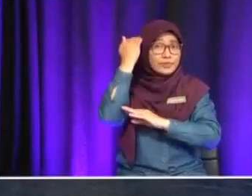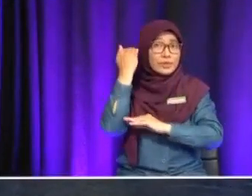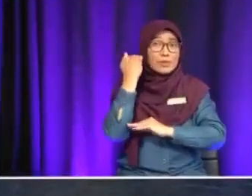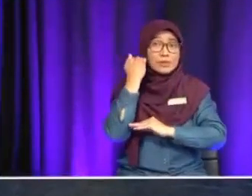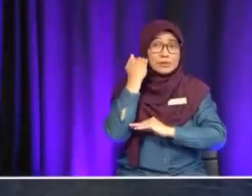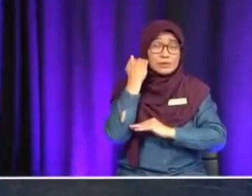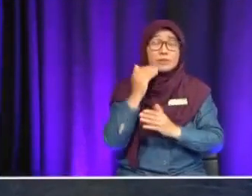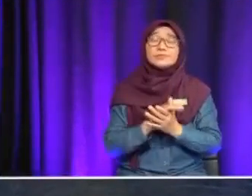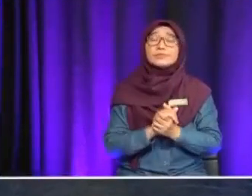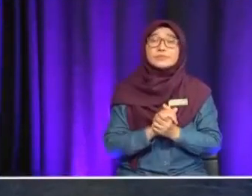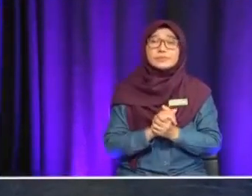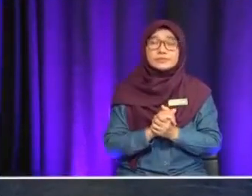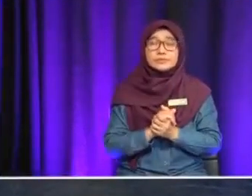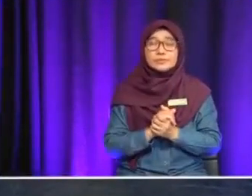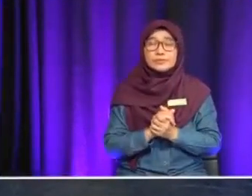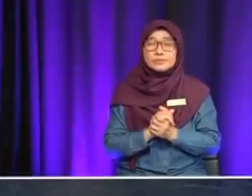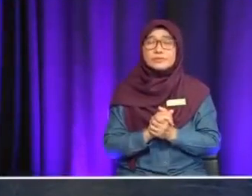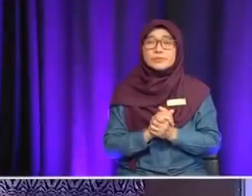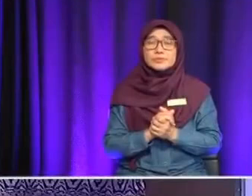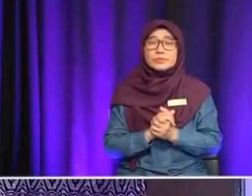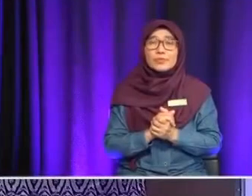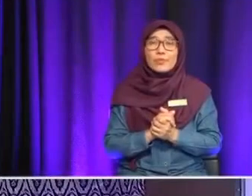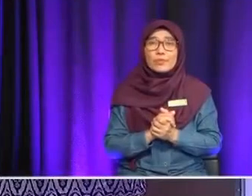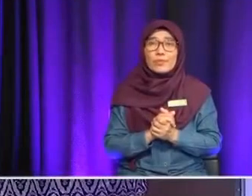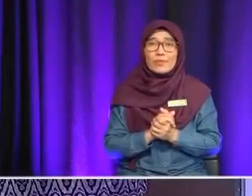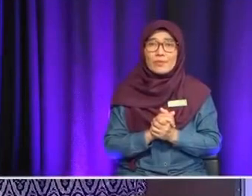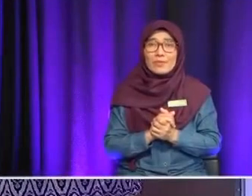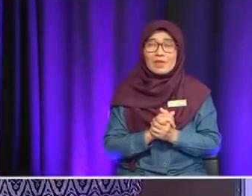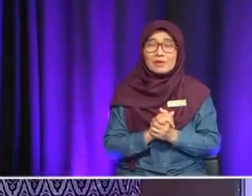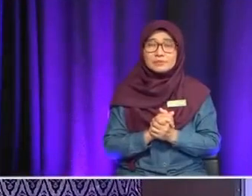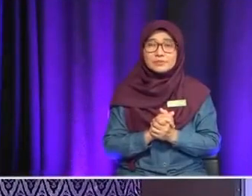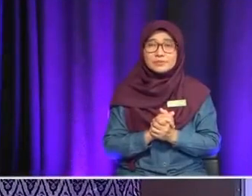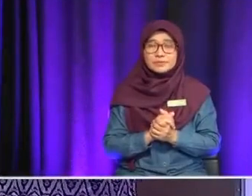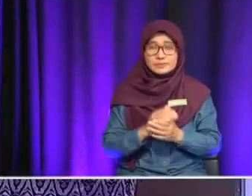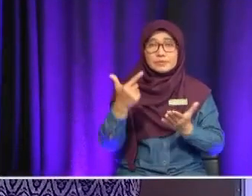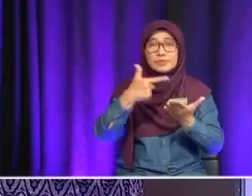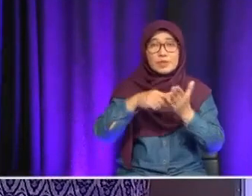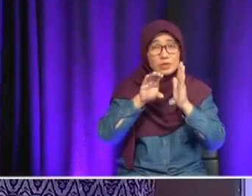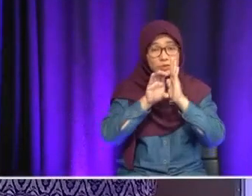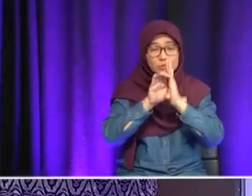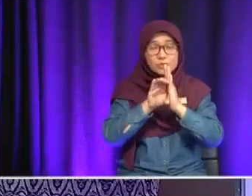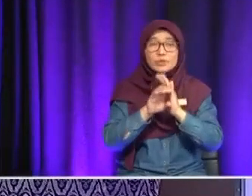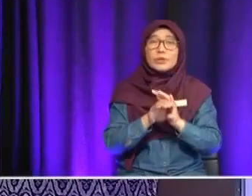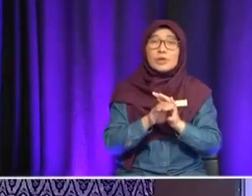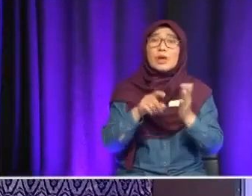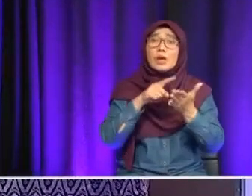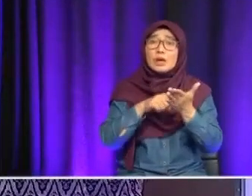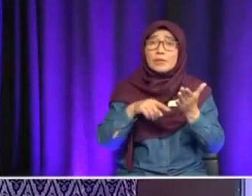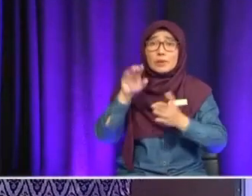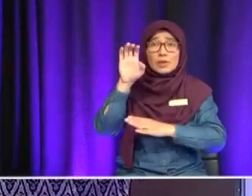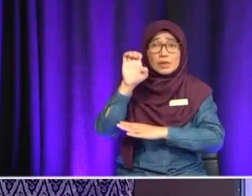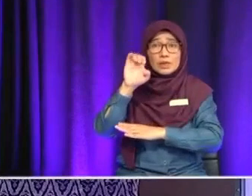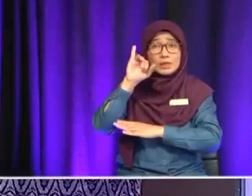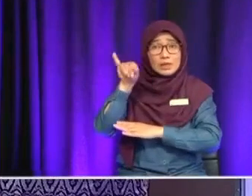tu ejen lah. Jadi begitu. Jadi itu adalah salah satu daripada contohnya. Jadi apakah itu ejen? Apakah